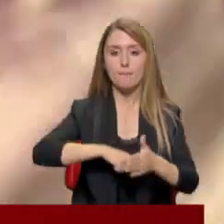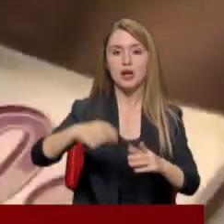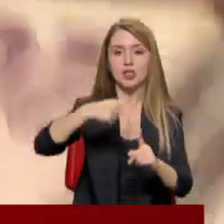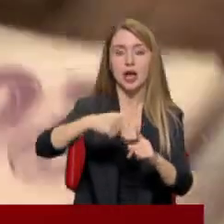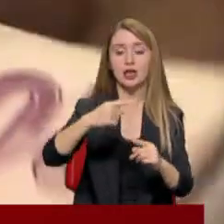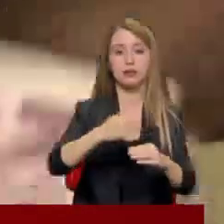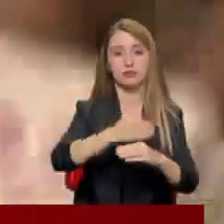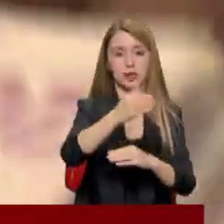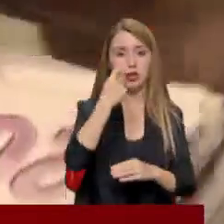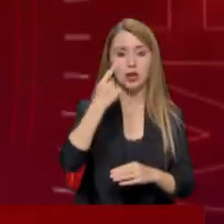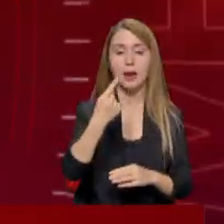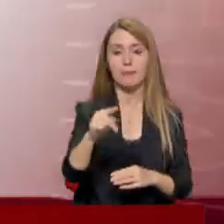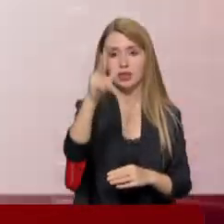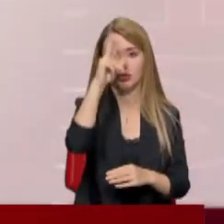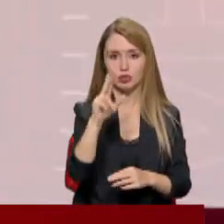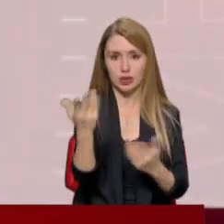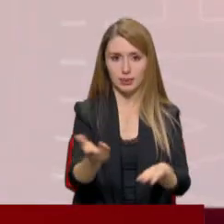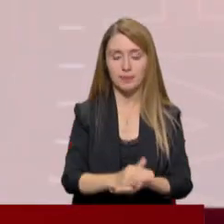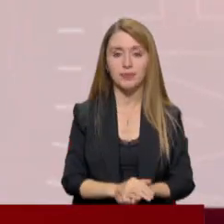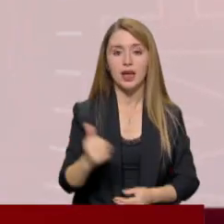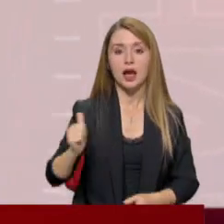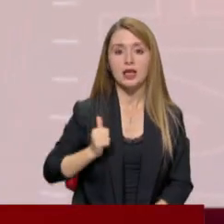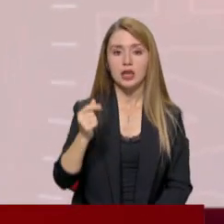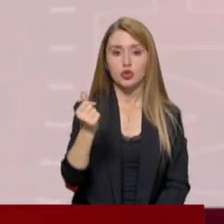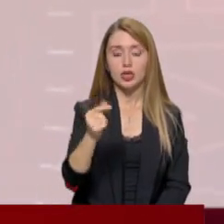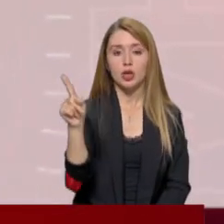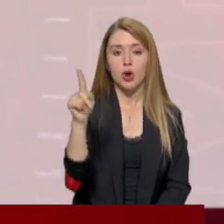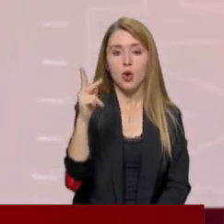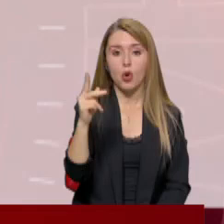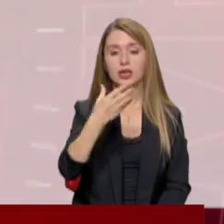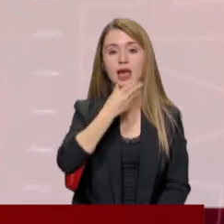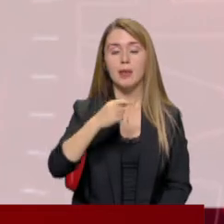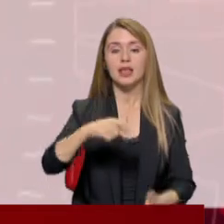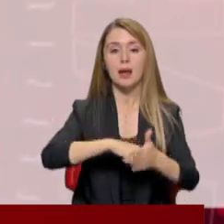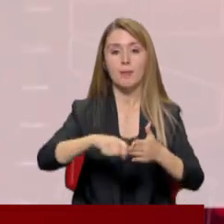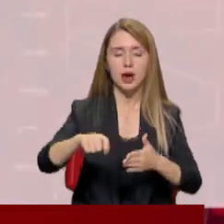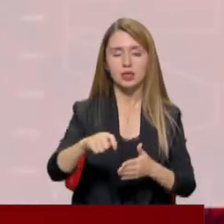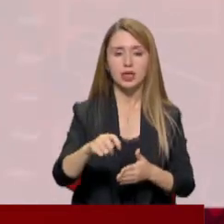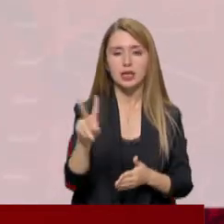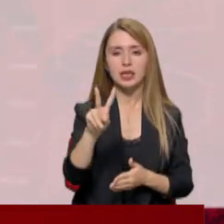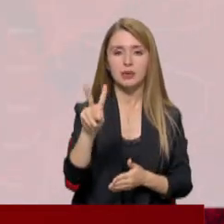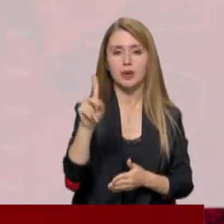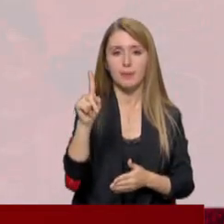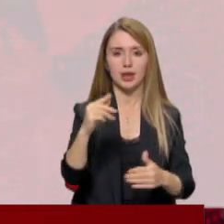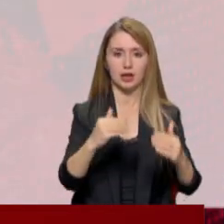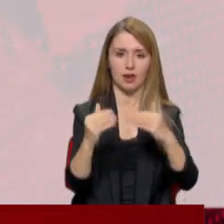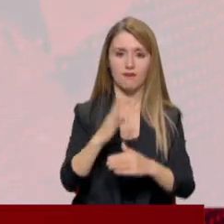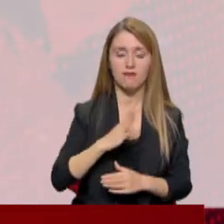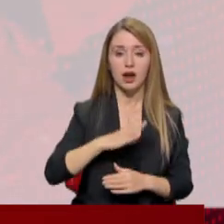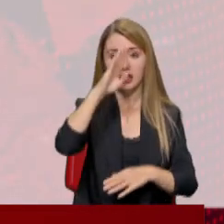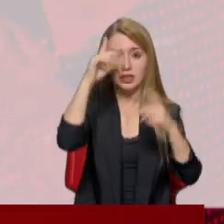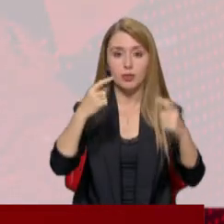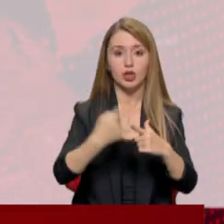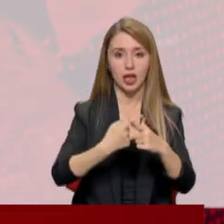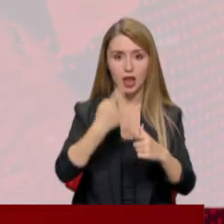ödemeler hariç brüt 161.000 L yani Asgari ücretin en az 12 emekli maaşının İsa yaklaşık 21 katı İstanbul'da ortalama